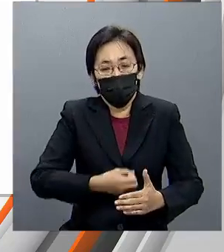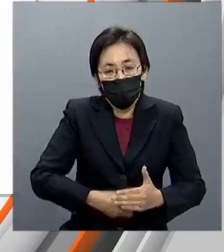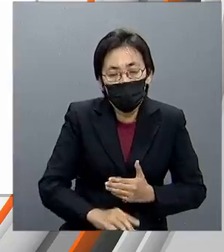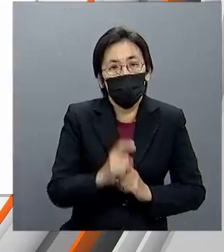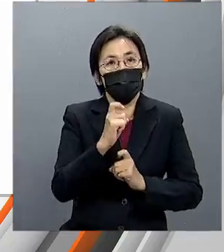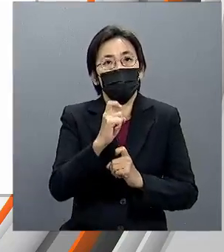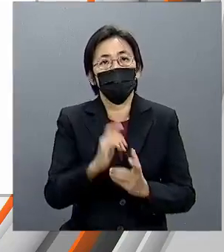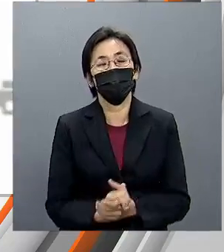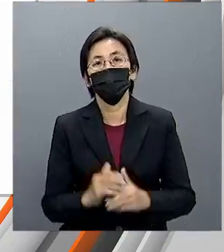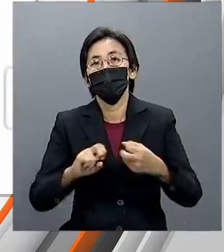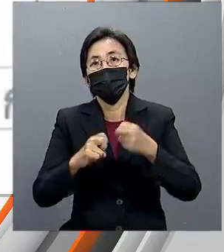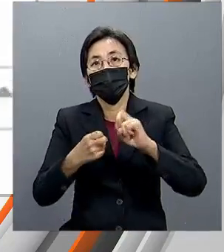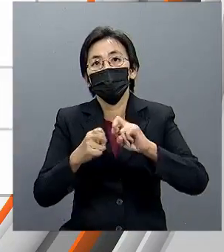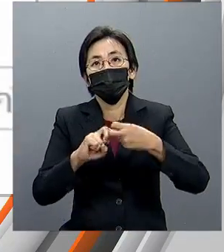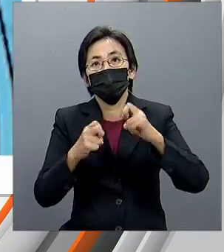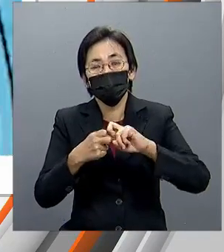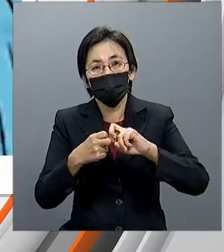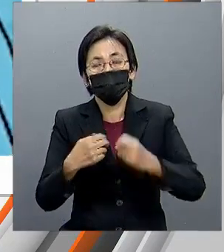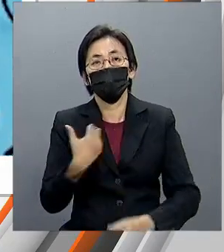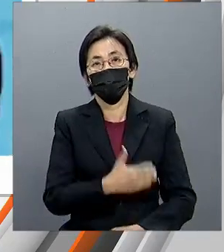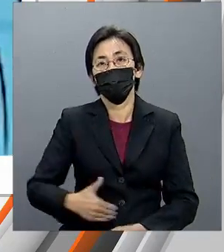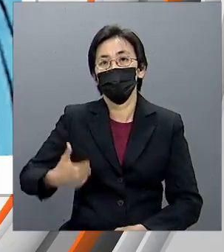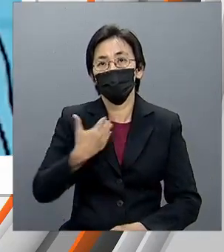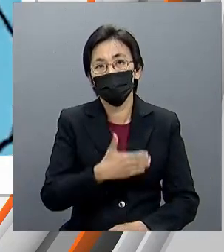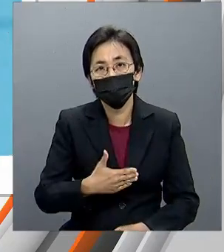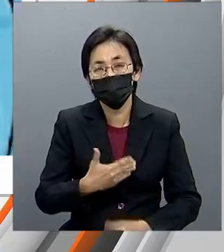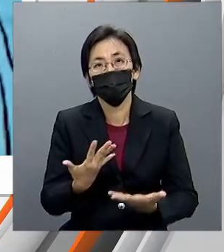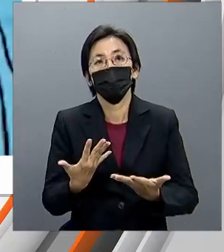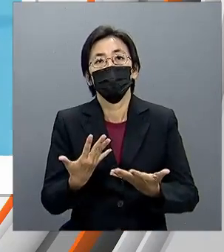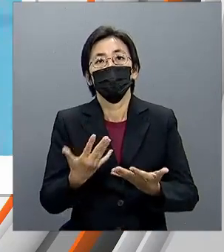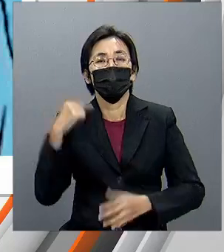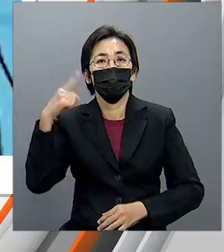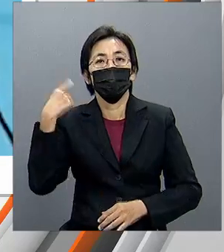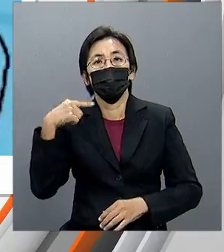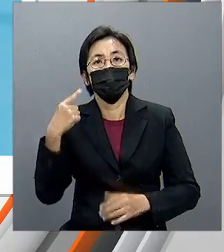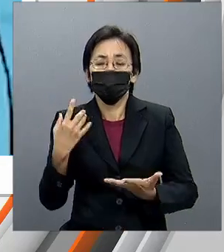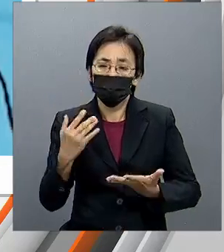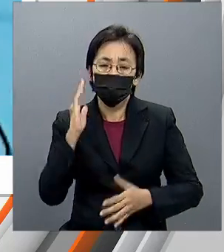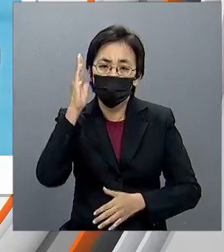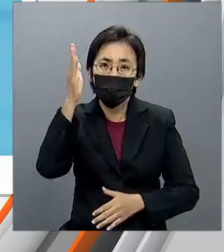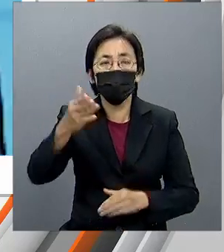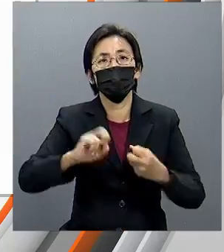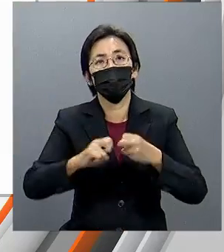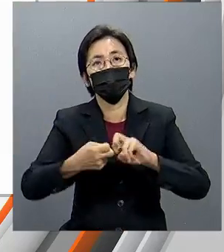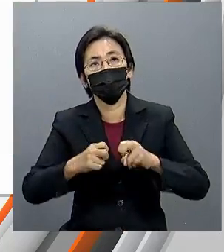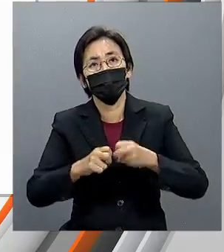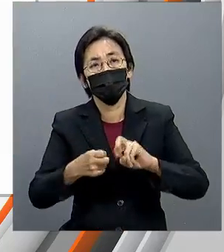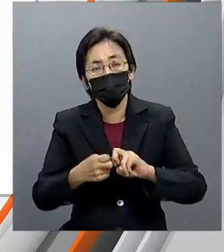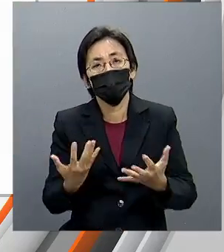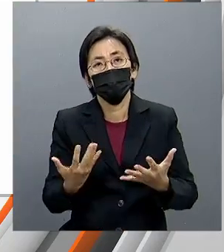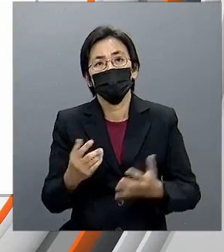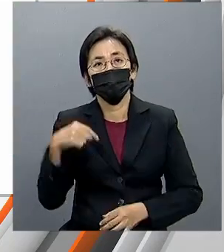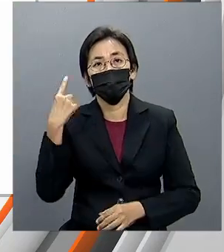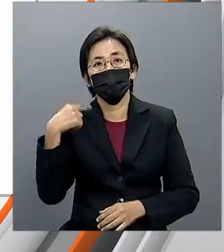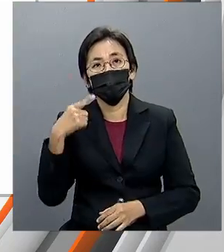ากับสุขภาพนะครับแล้วก็ความพร้อมของผู้หญิงคนนั้นในอนาคตอาจจะถึงขั้นทำให้สูญเสียความสาม